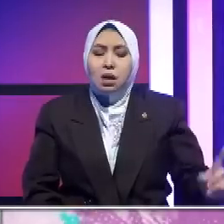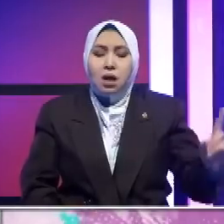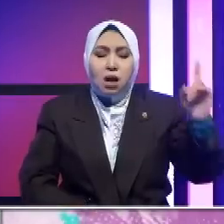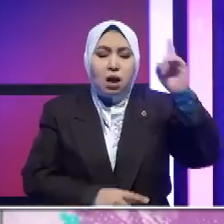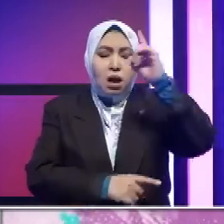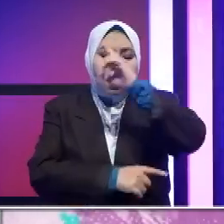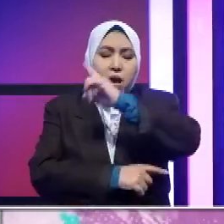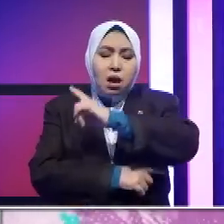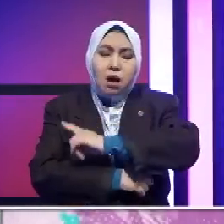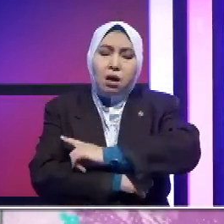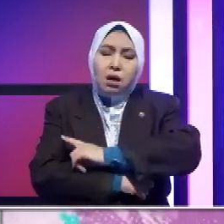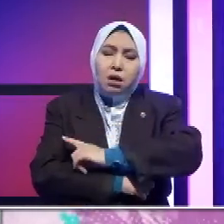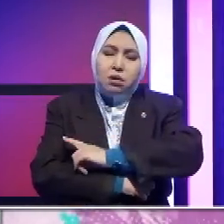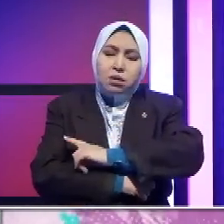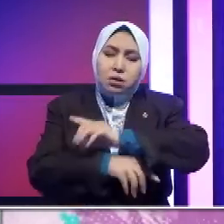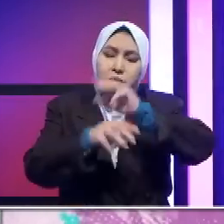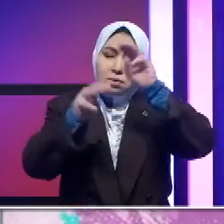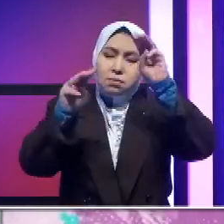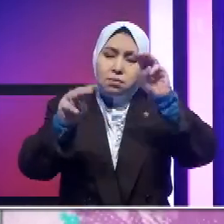يوم